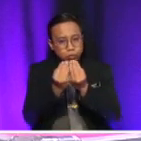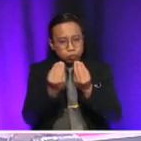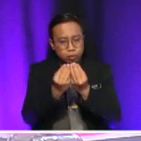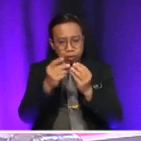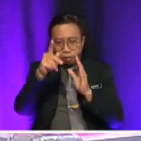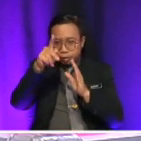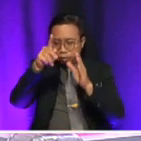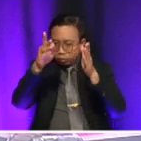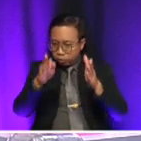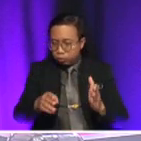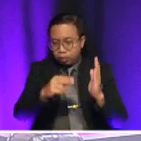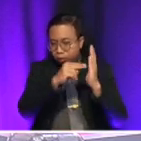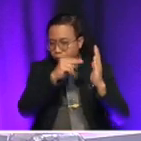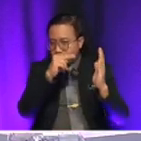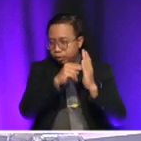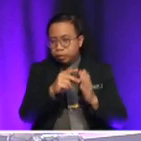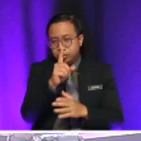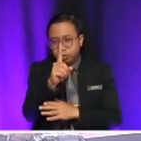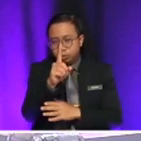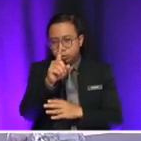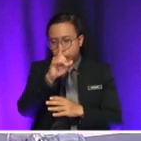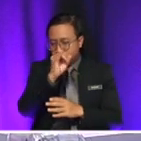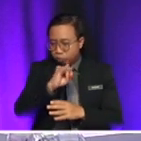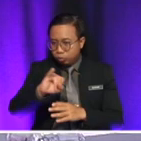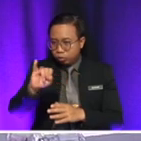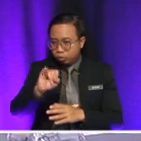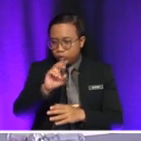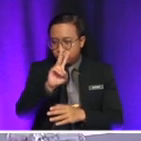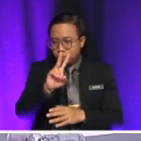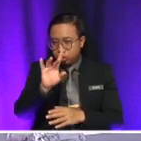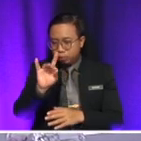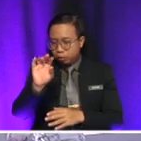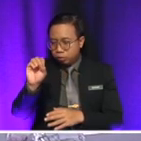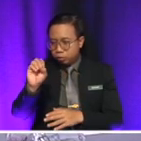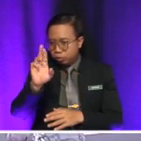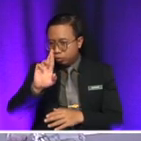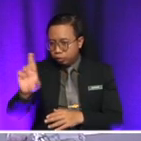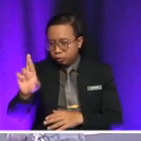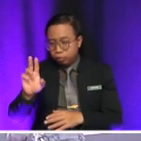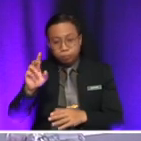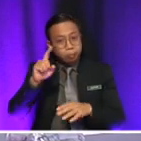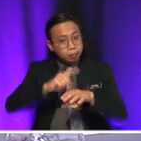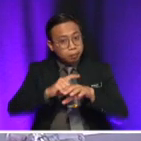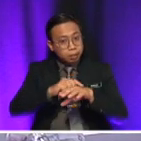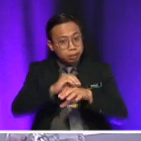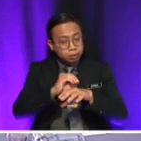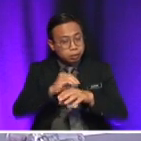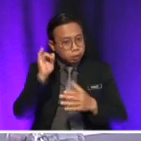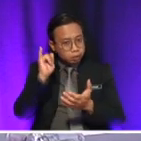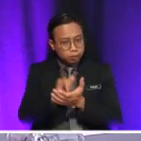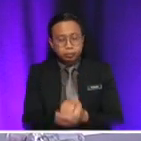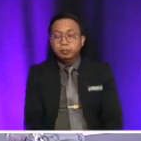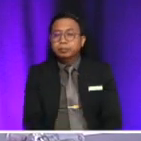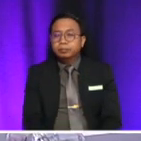Irfan yang bawah sekali 1 juta 280.000 orang pengundi ketika itu dan di